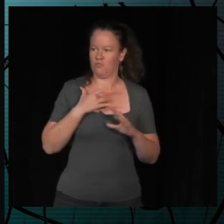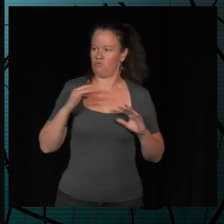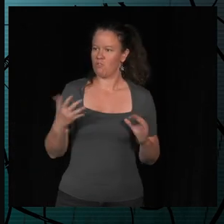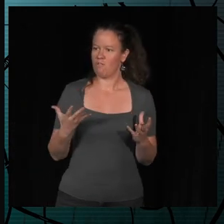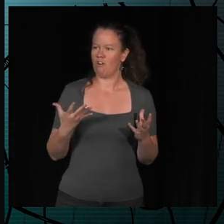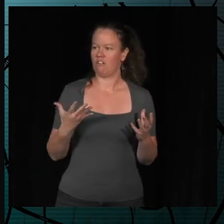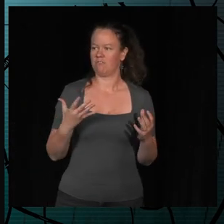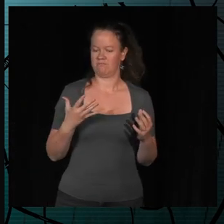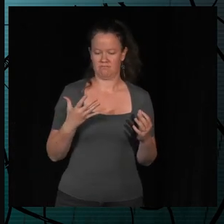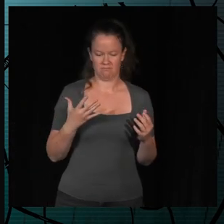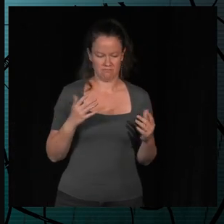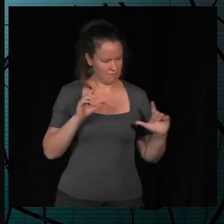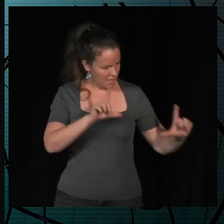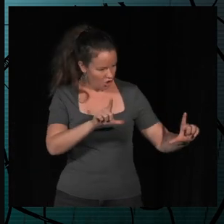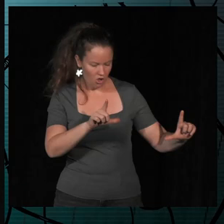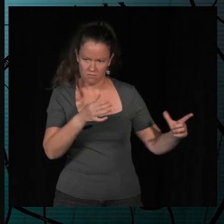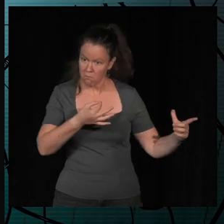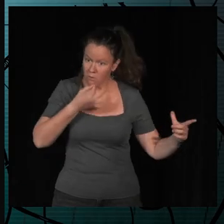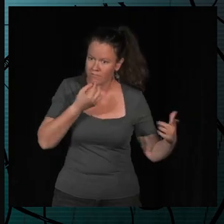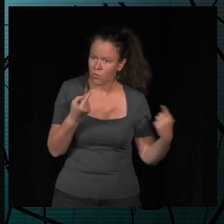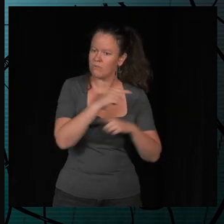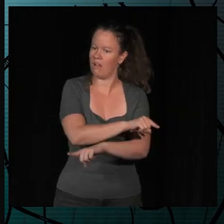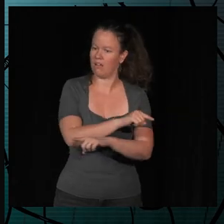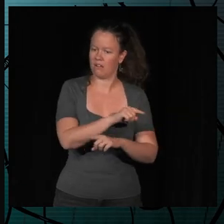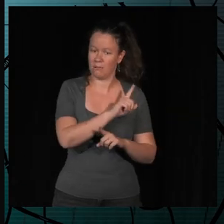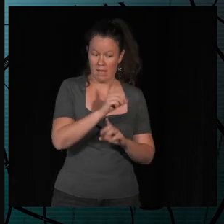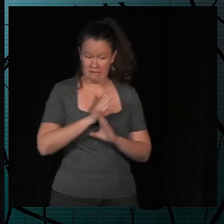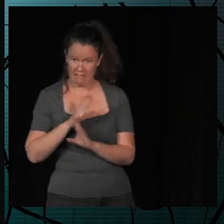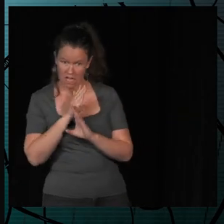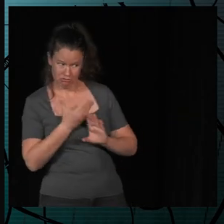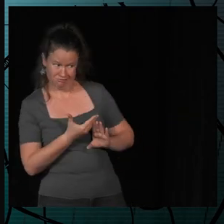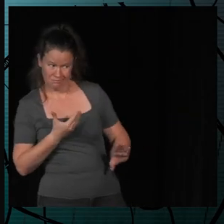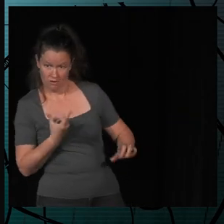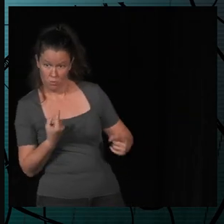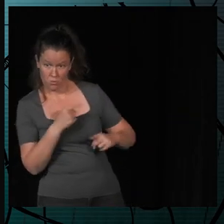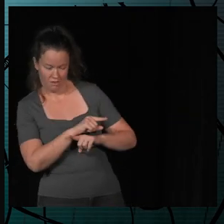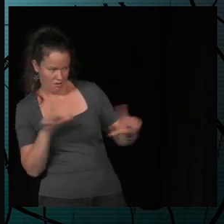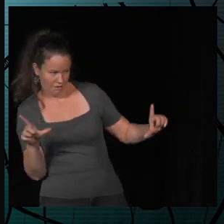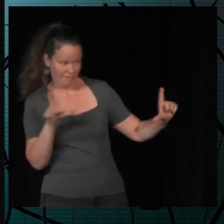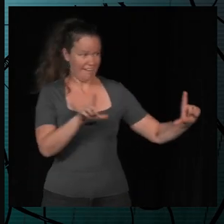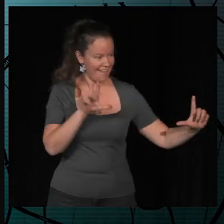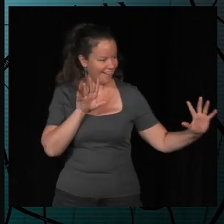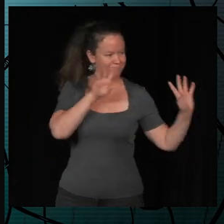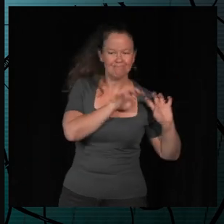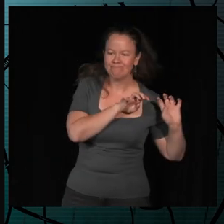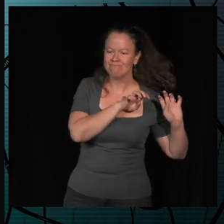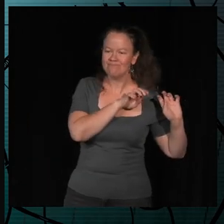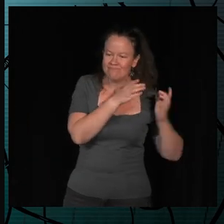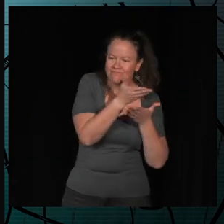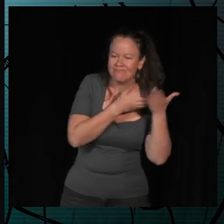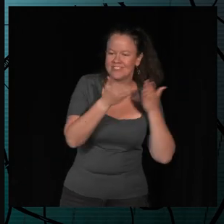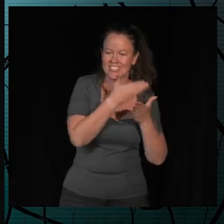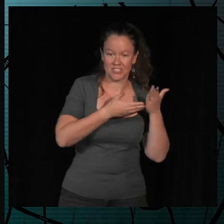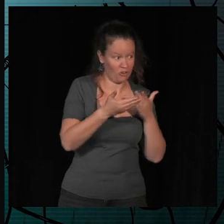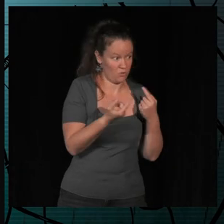justement d'être une opportunité non pas à fermer l'interaction mais au contraire à en révéler d'autres et et à